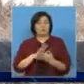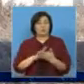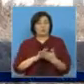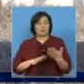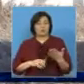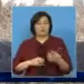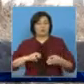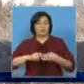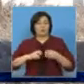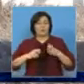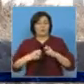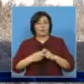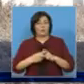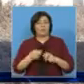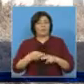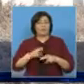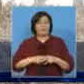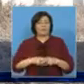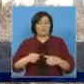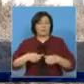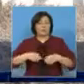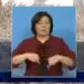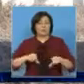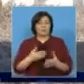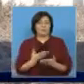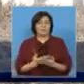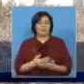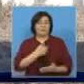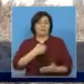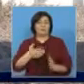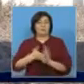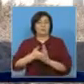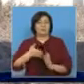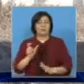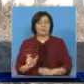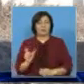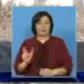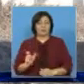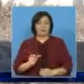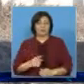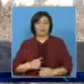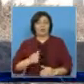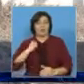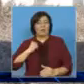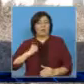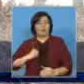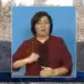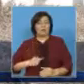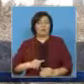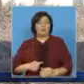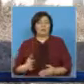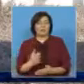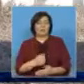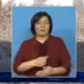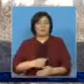затягиваться проблема с данным карантином. Также хотела бы призвать жителей проявить терпимость, набраться сил